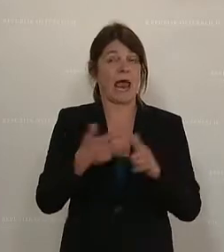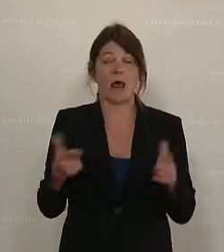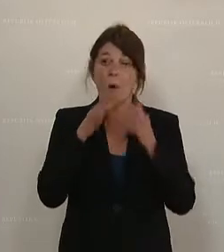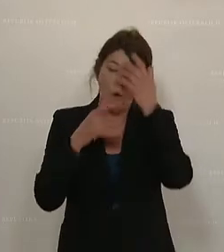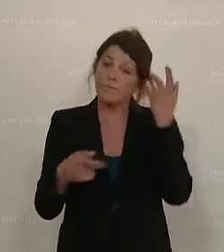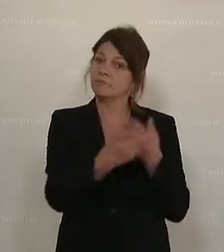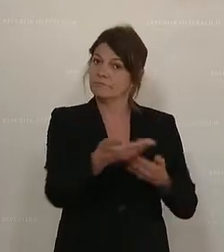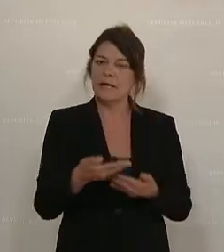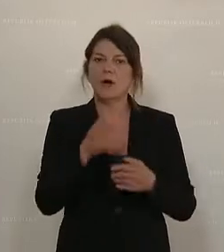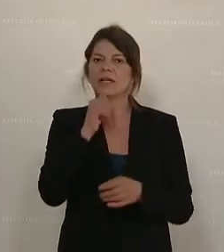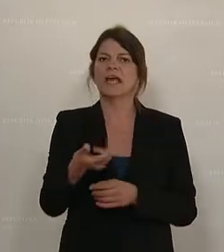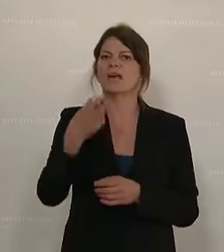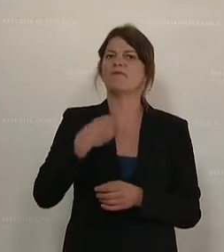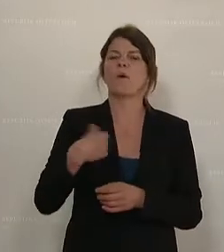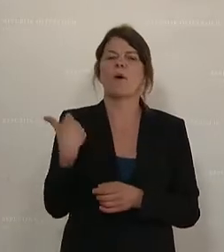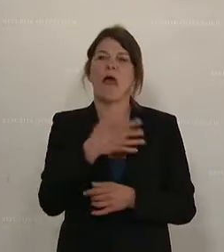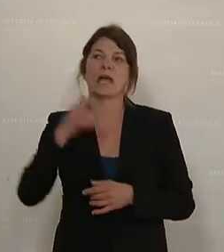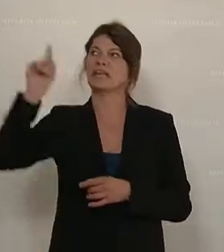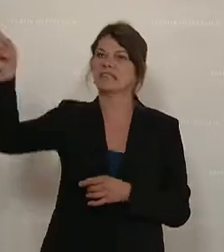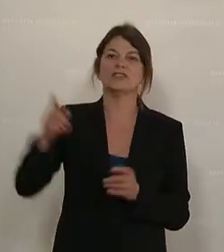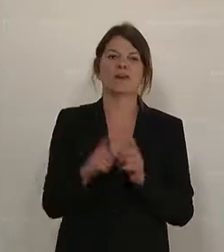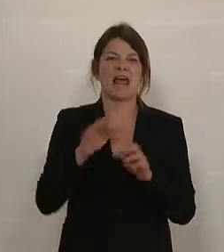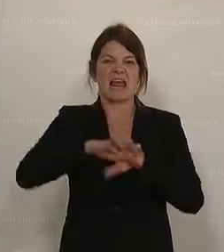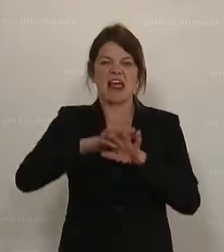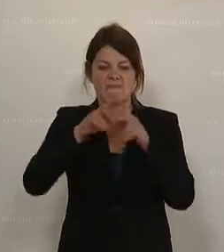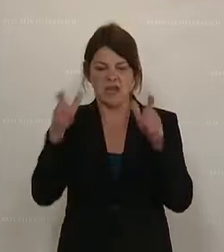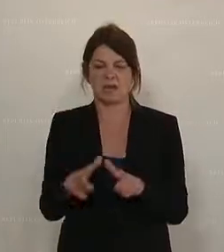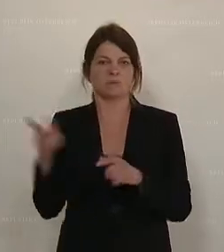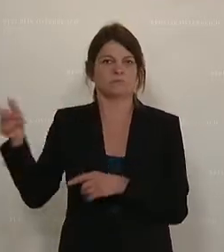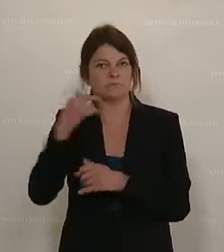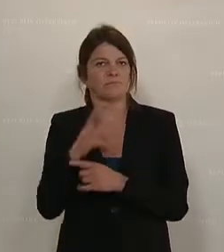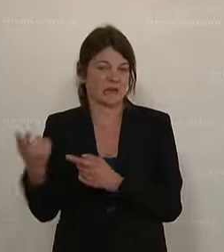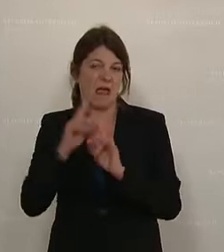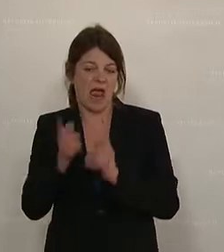nicht von der argentinischen Käfighaltung.